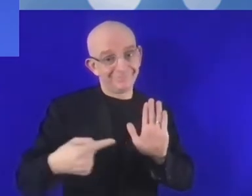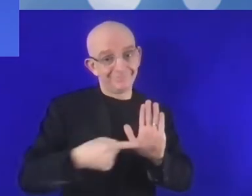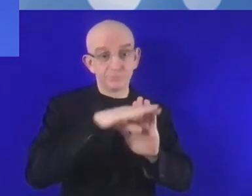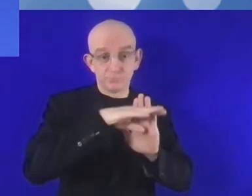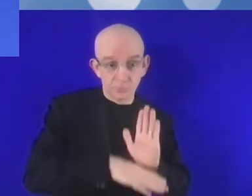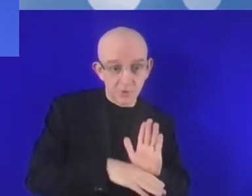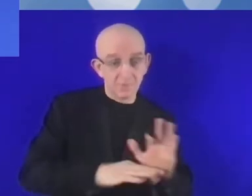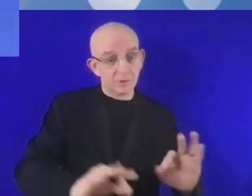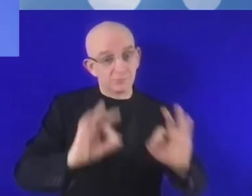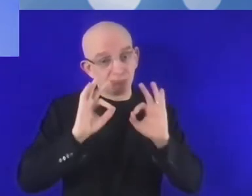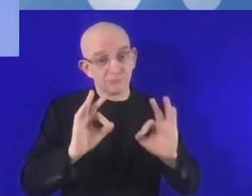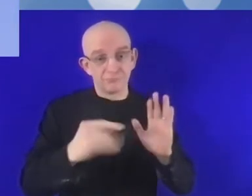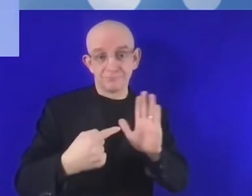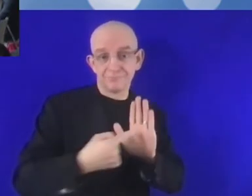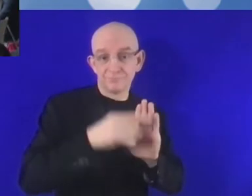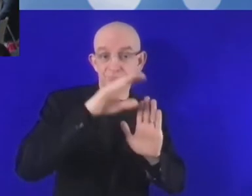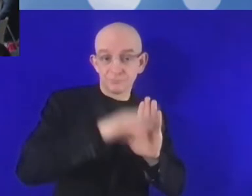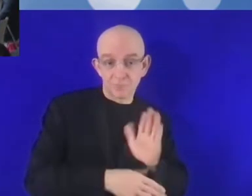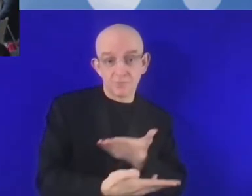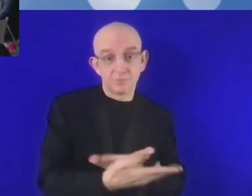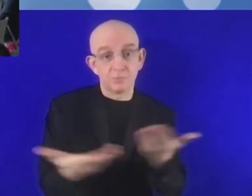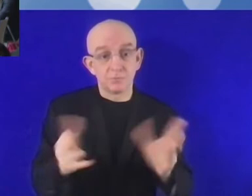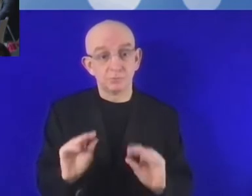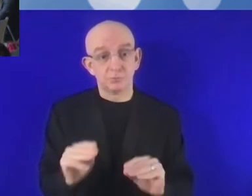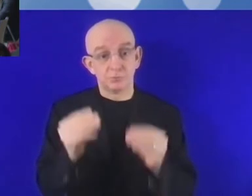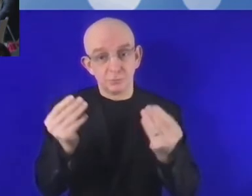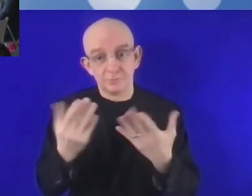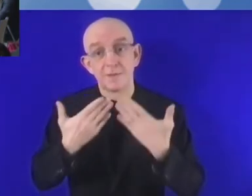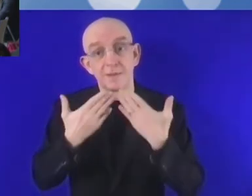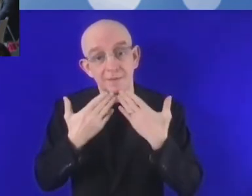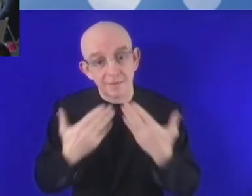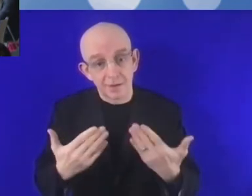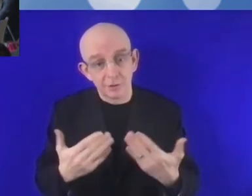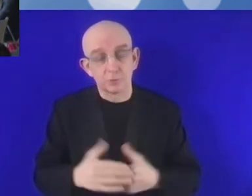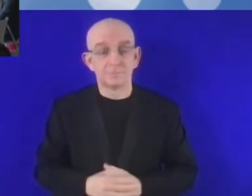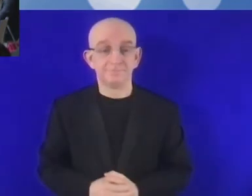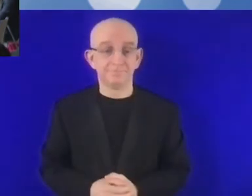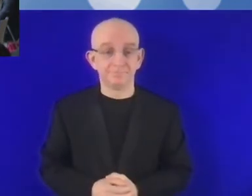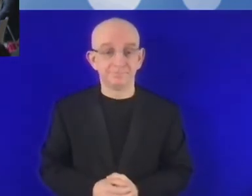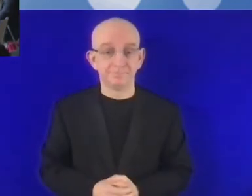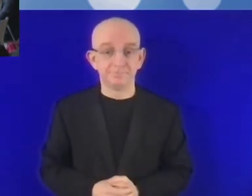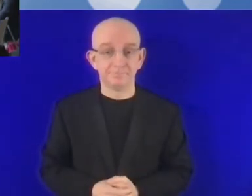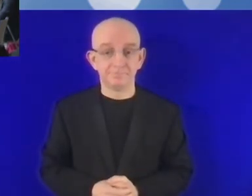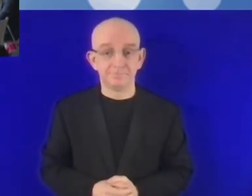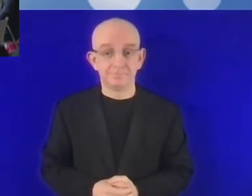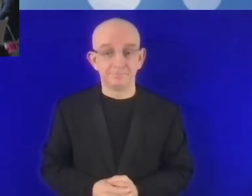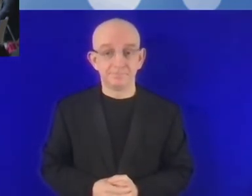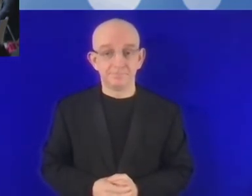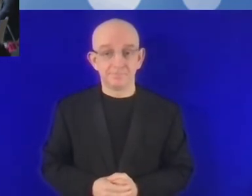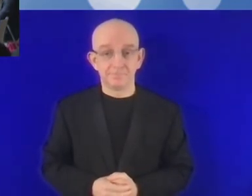كممثلة للشباب أود أن أشير إلى هذه الأمور في غاية الأهمية بالنسبة لنا.